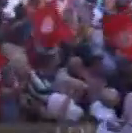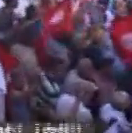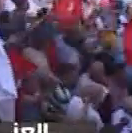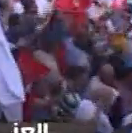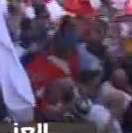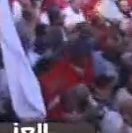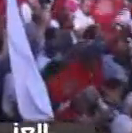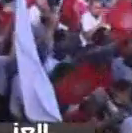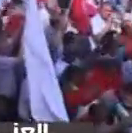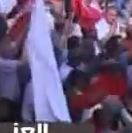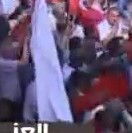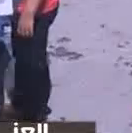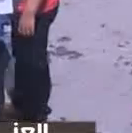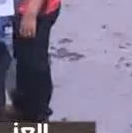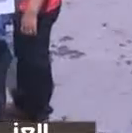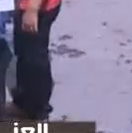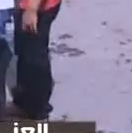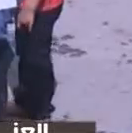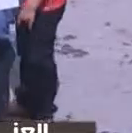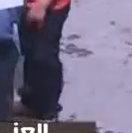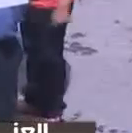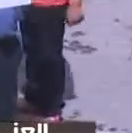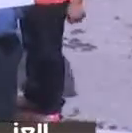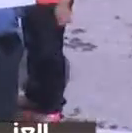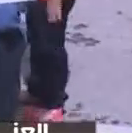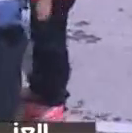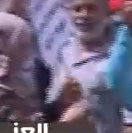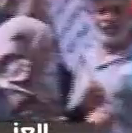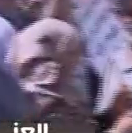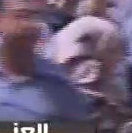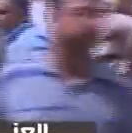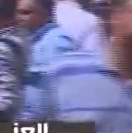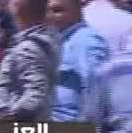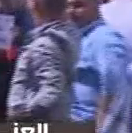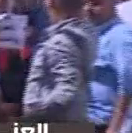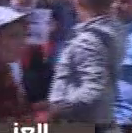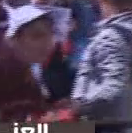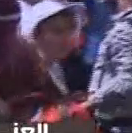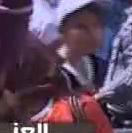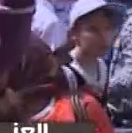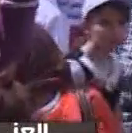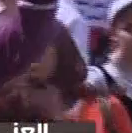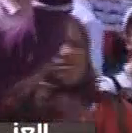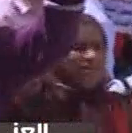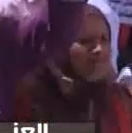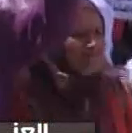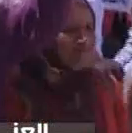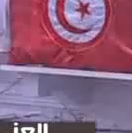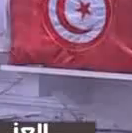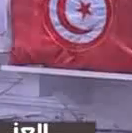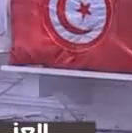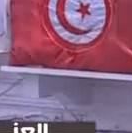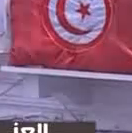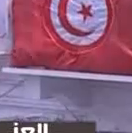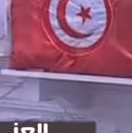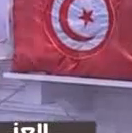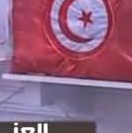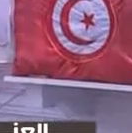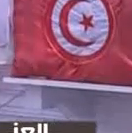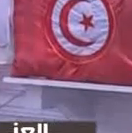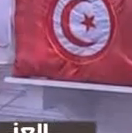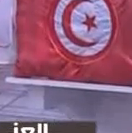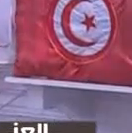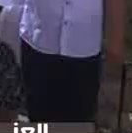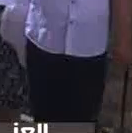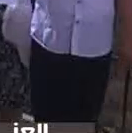تجمع عمالي بساحة محمد علي للاحتجاج على مشروع قانون رفع سن التقاعد ودعوة الحكومة إلى احترام الحوار الاجتماعي